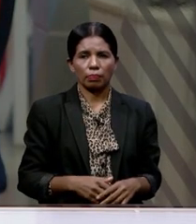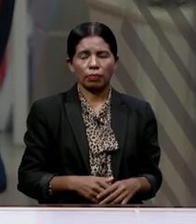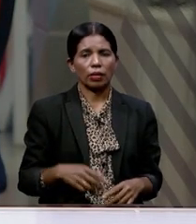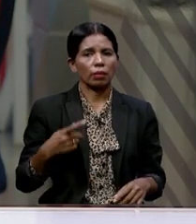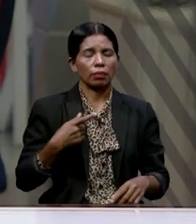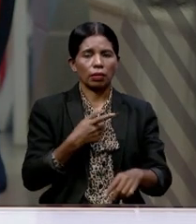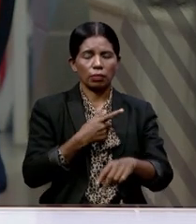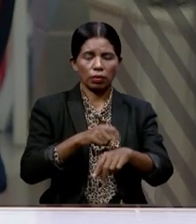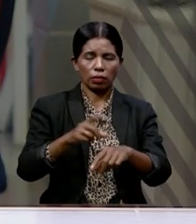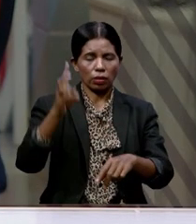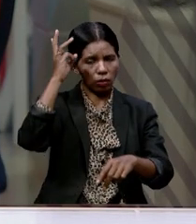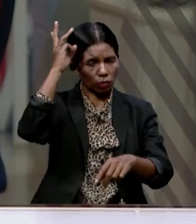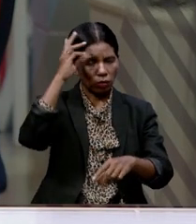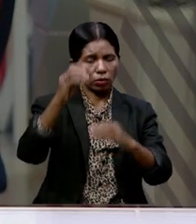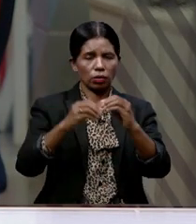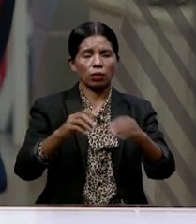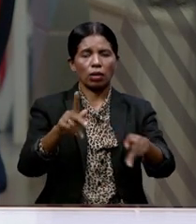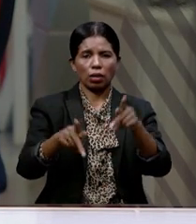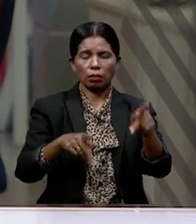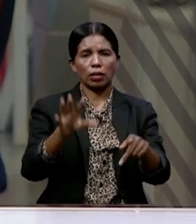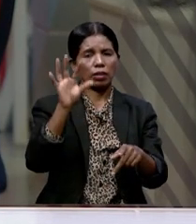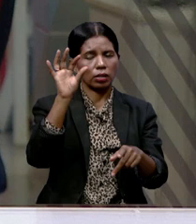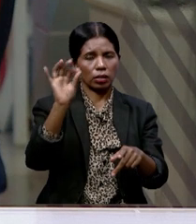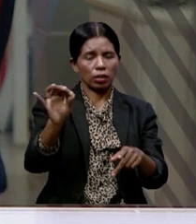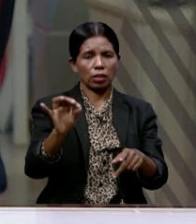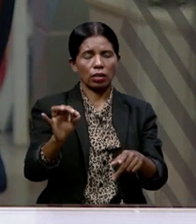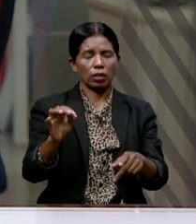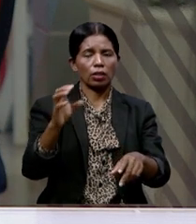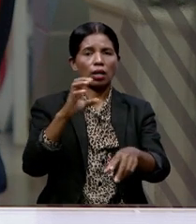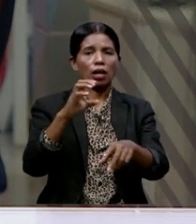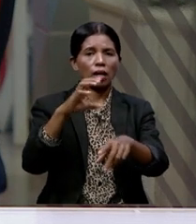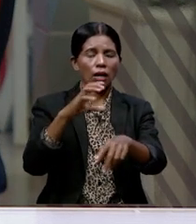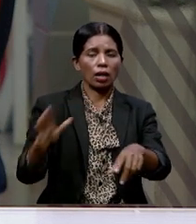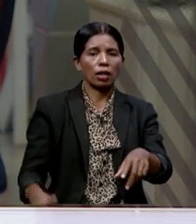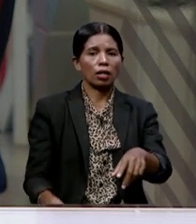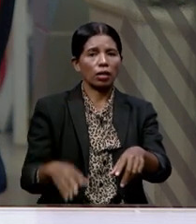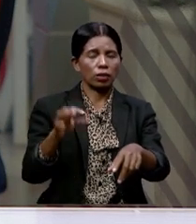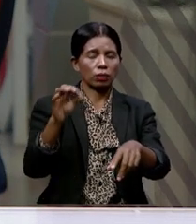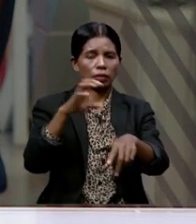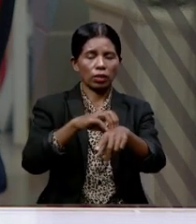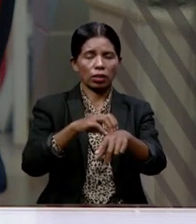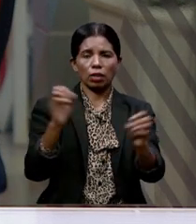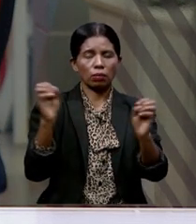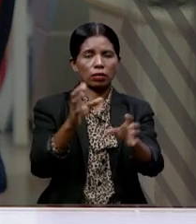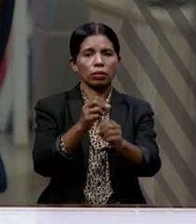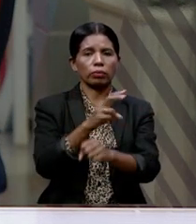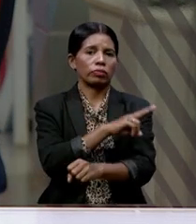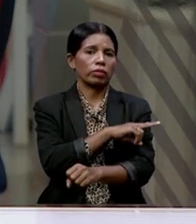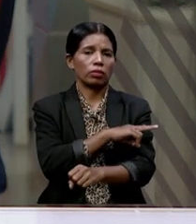Parlamento Nasional preocupa ho cidadão na insia nebe asutata lakoi simu vacina.